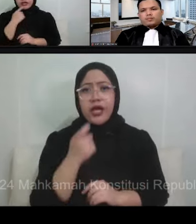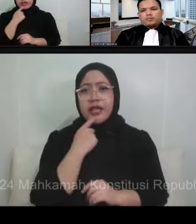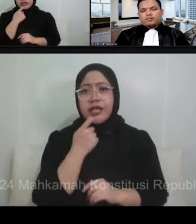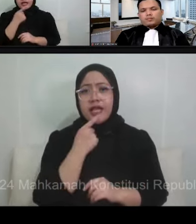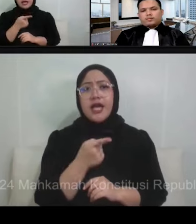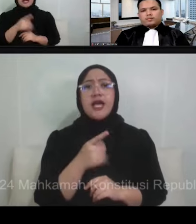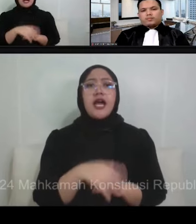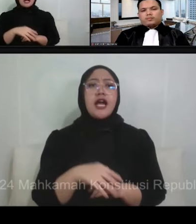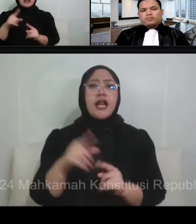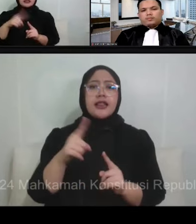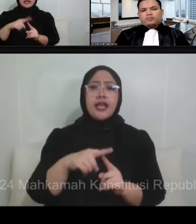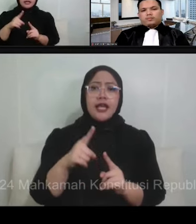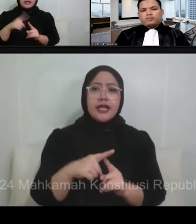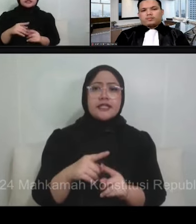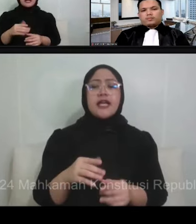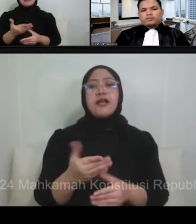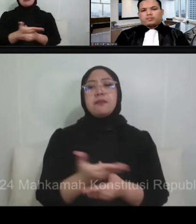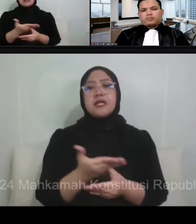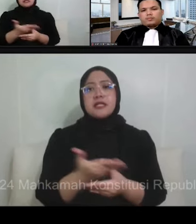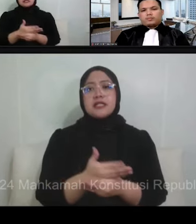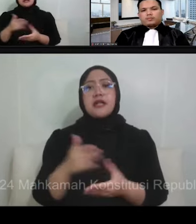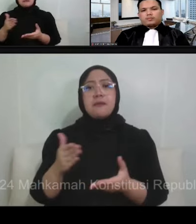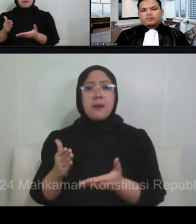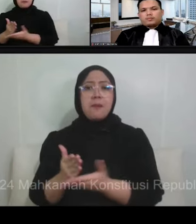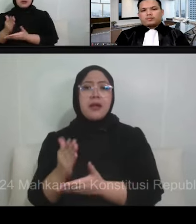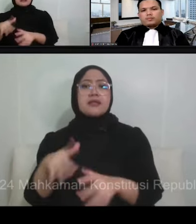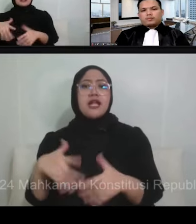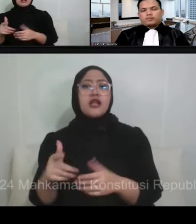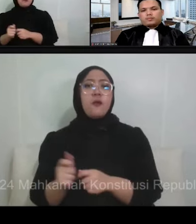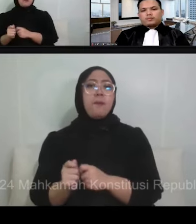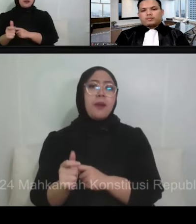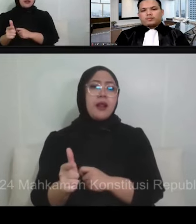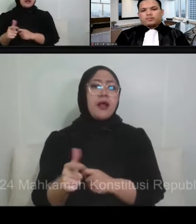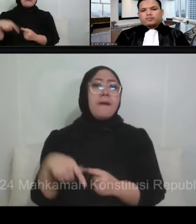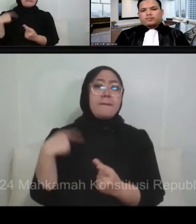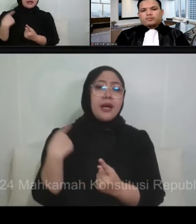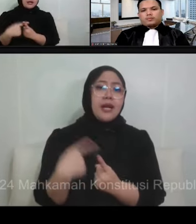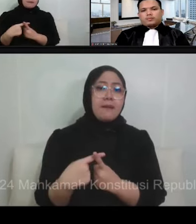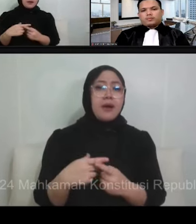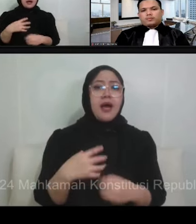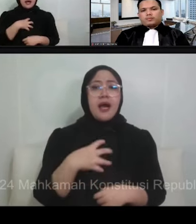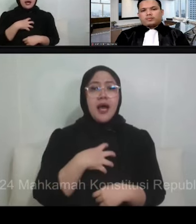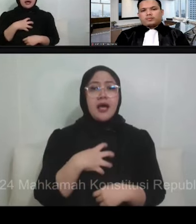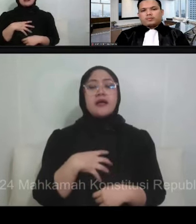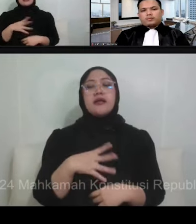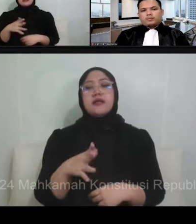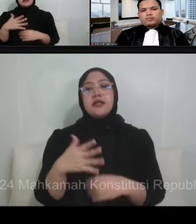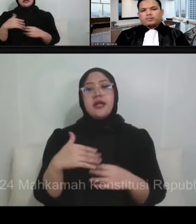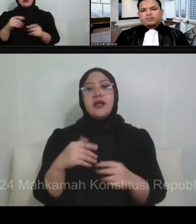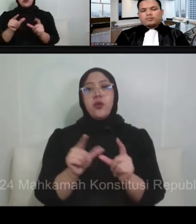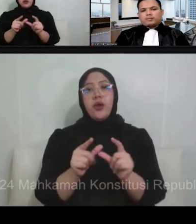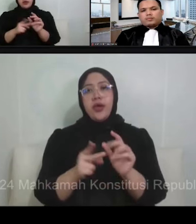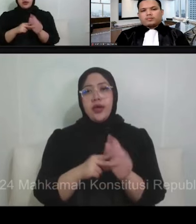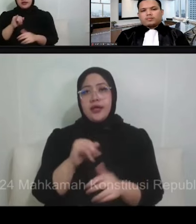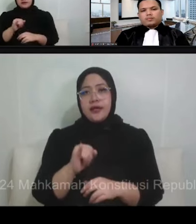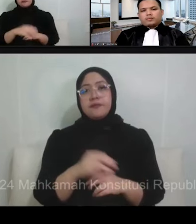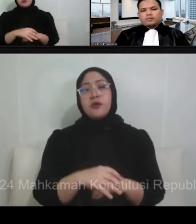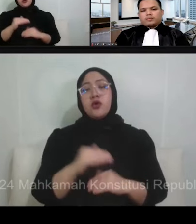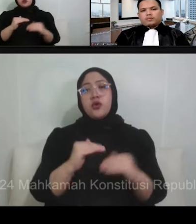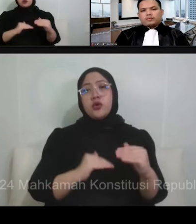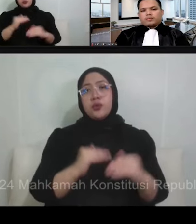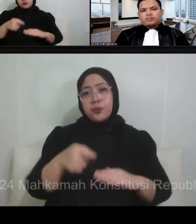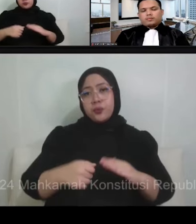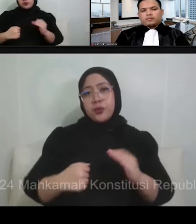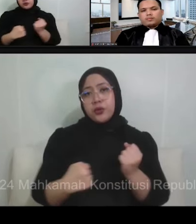teknis administratif dan bukan pembatasan atauasan perluasan hak dan kewajiban warga negara menimbang bahwa untuk mendukung dan membuktikan